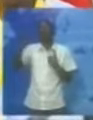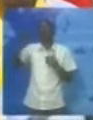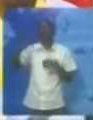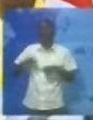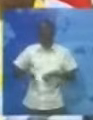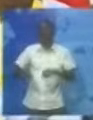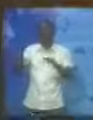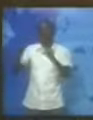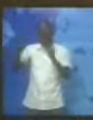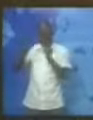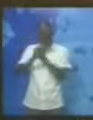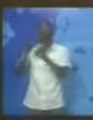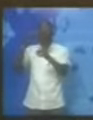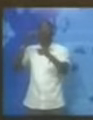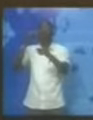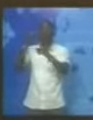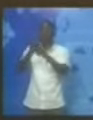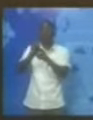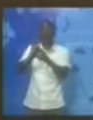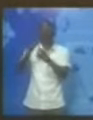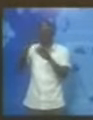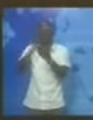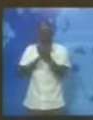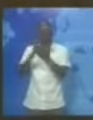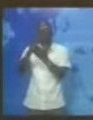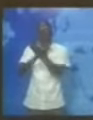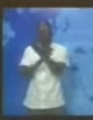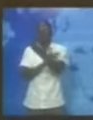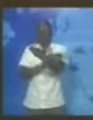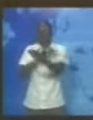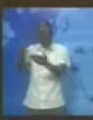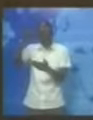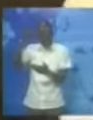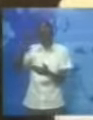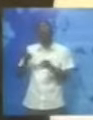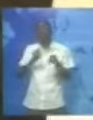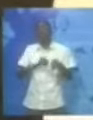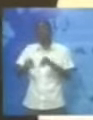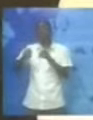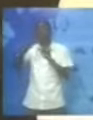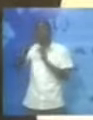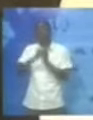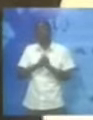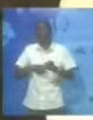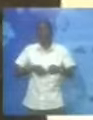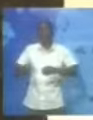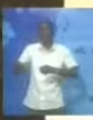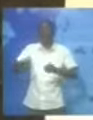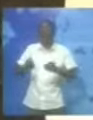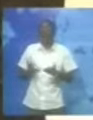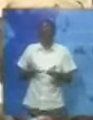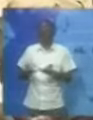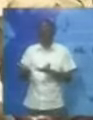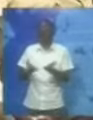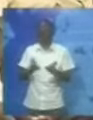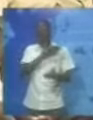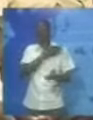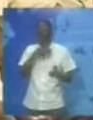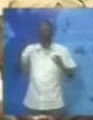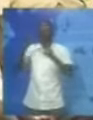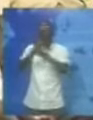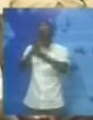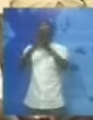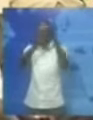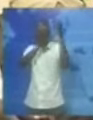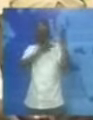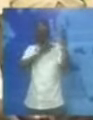continue qui avait pour objectif d'améliorer leurs compétences dans l'organisation, la gestion des services de leur ressort et la prise en